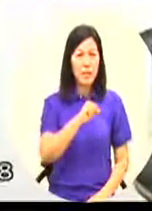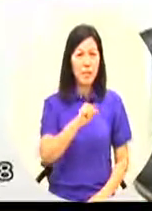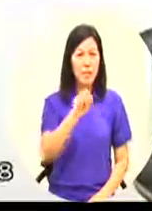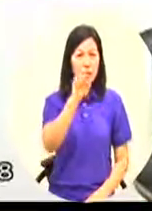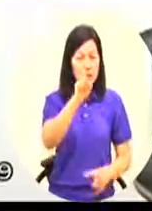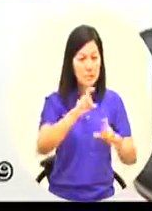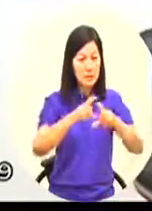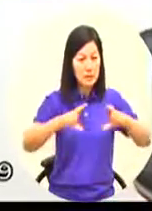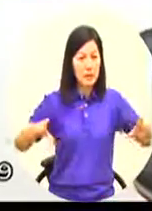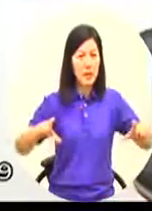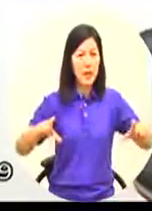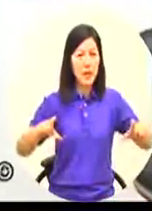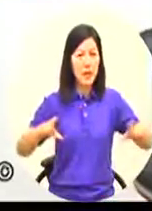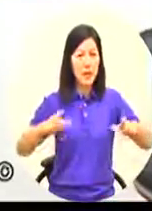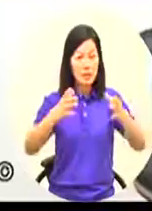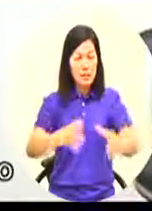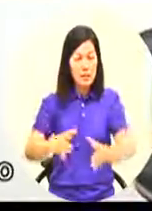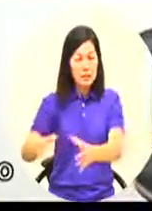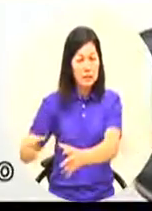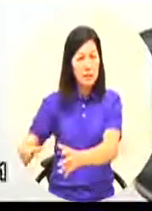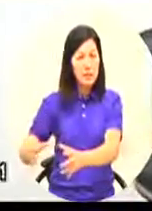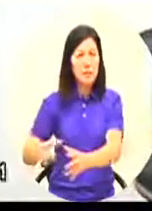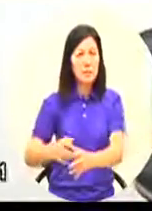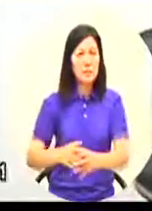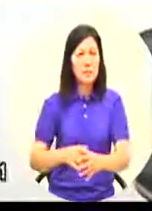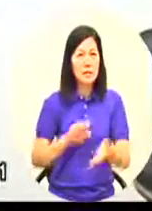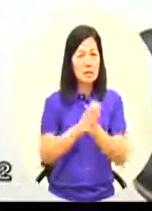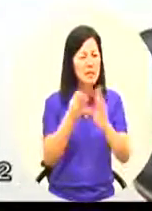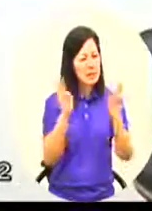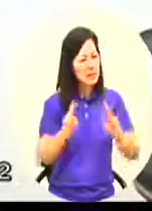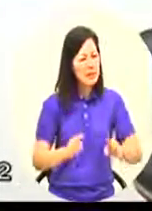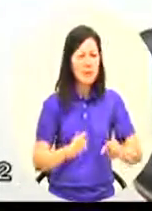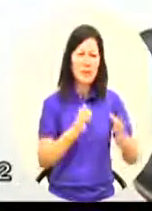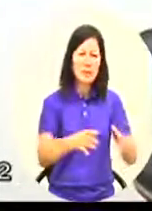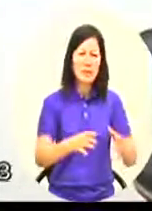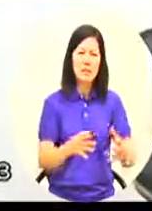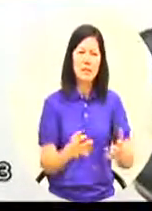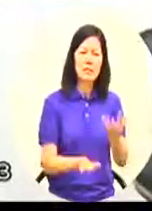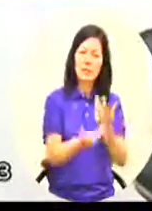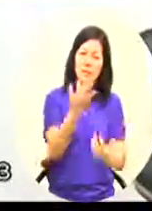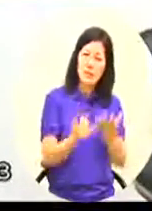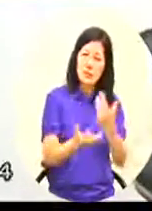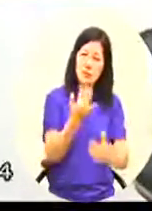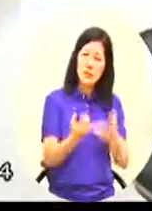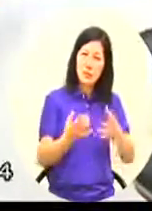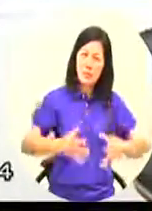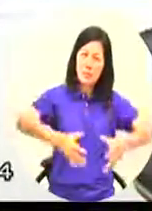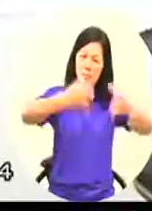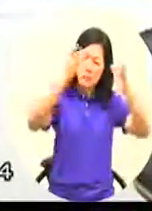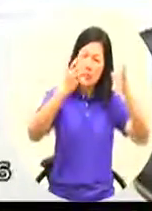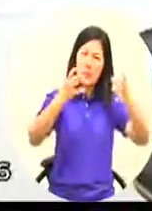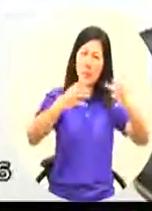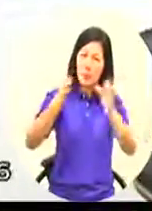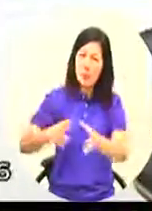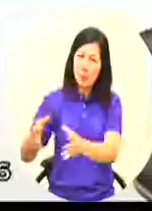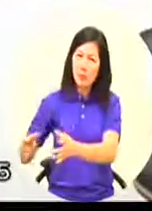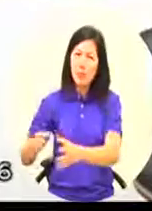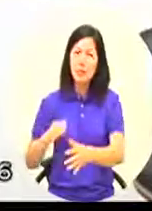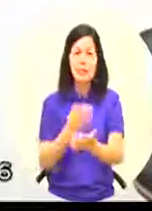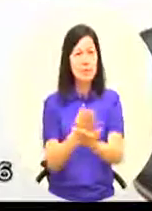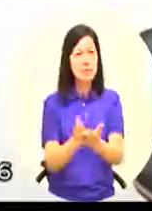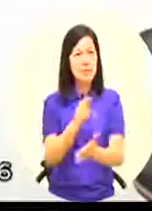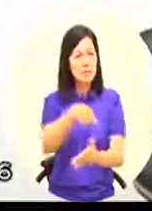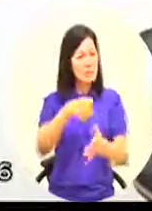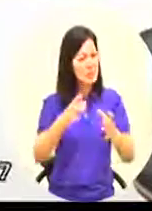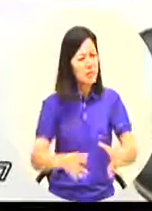设施啦，这种变电设备，除了什么焚火化炉啦、电电这样的一个设